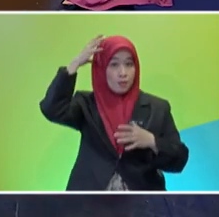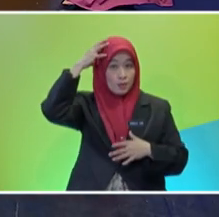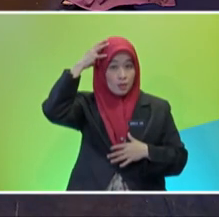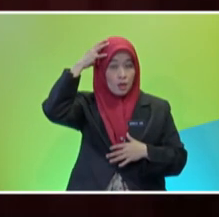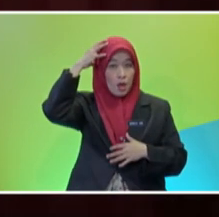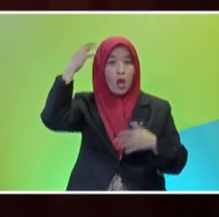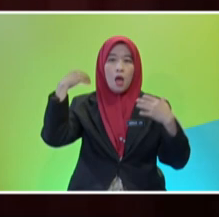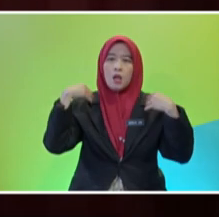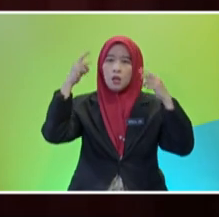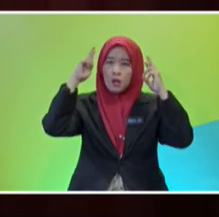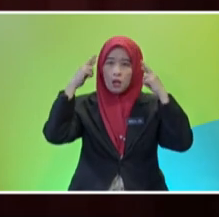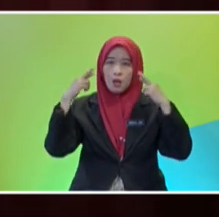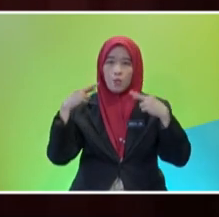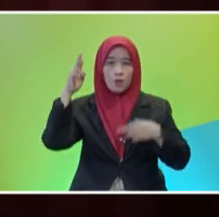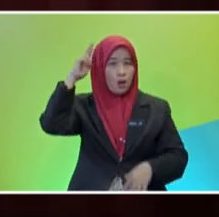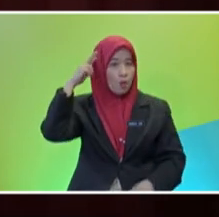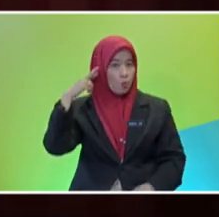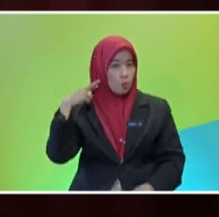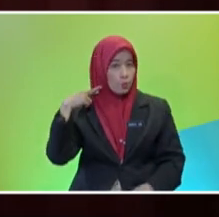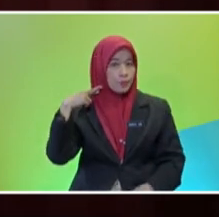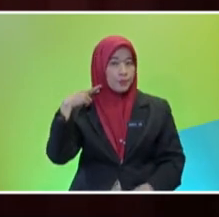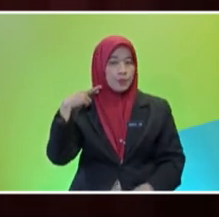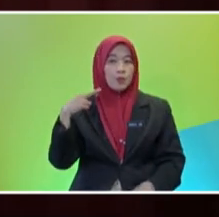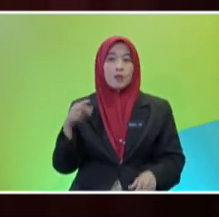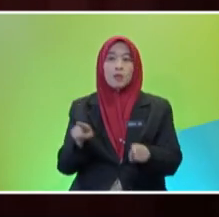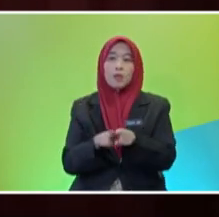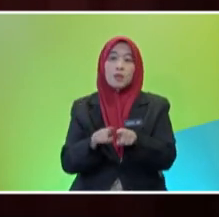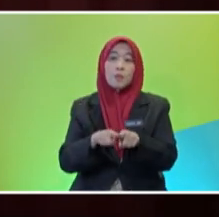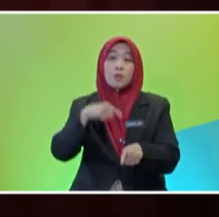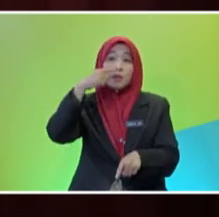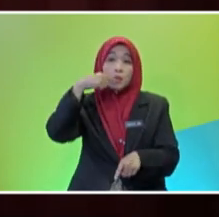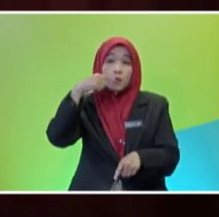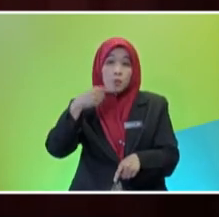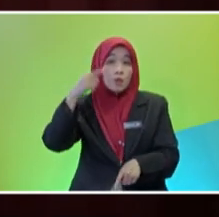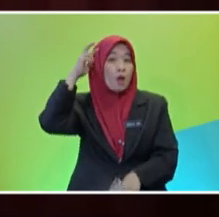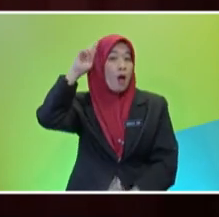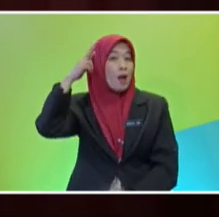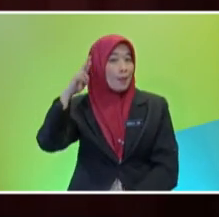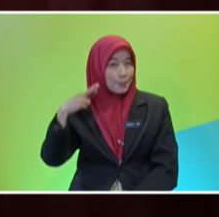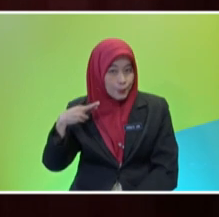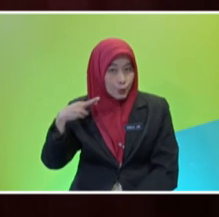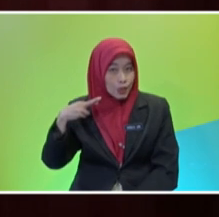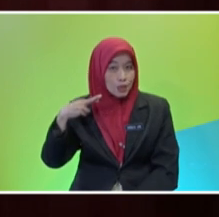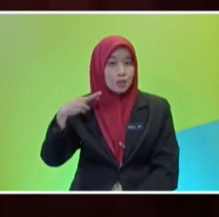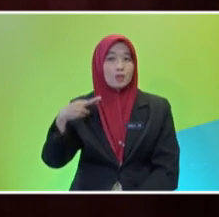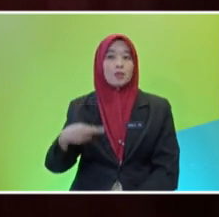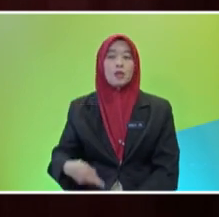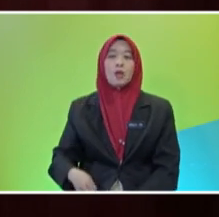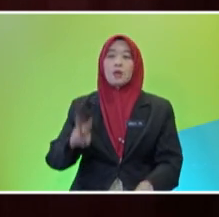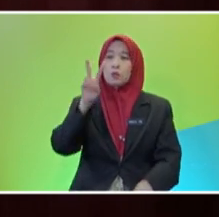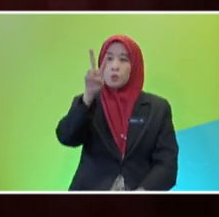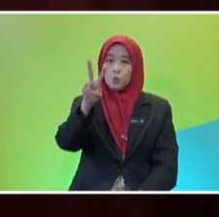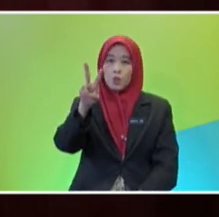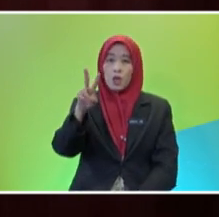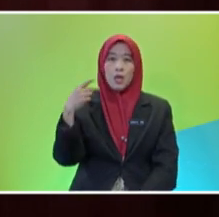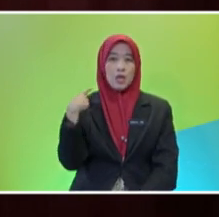ada rambut. Rambut. Okey, semua sama-sama sebut. Rambut. Rambut. Yang kedua, kita